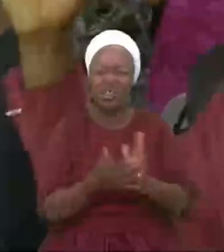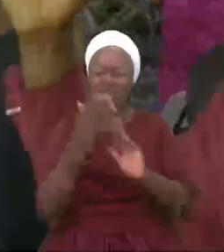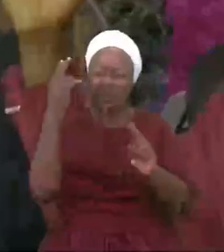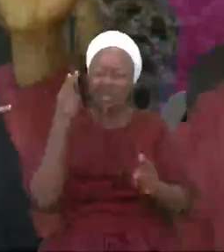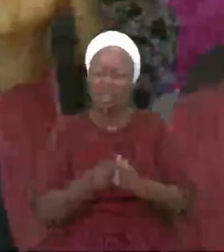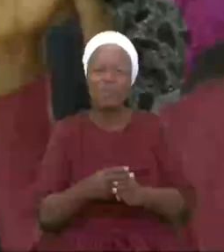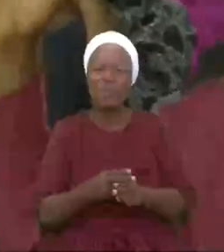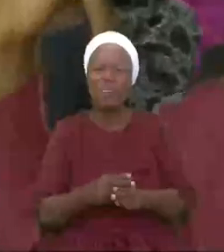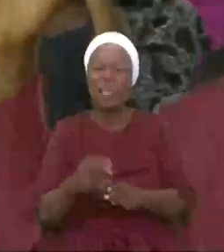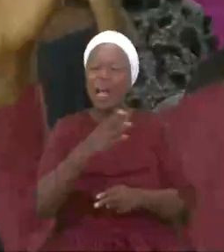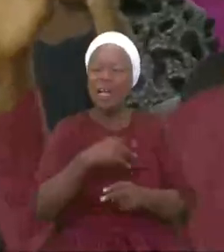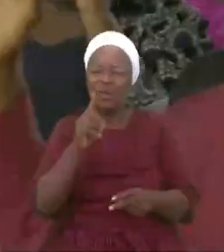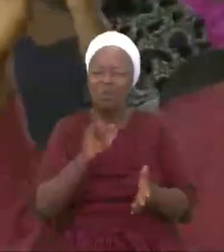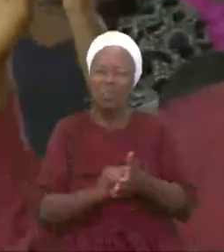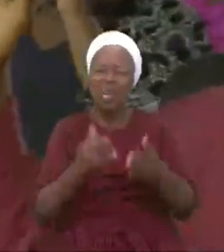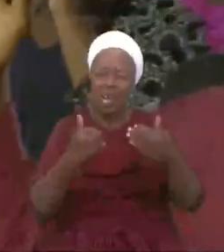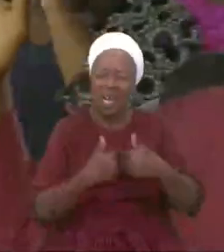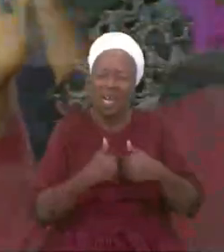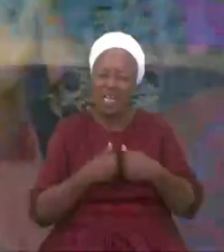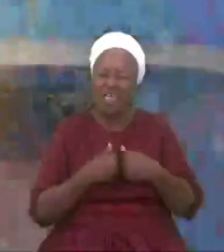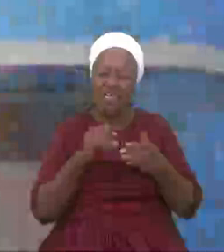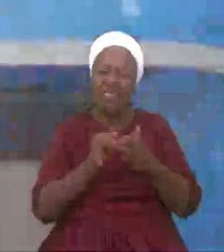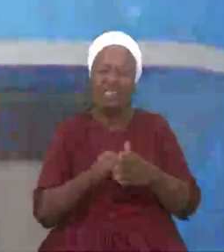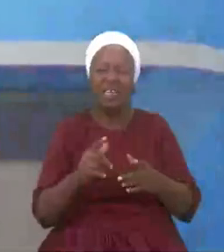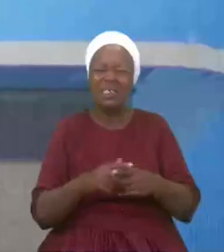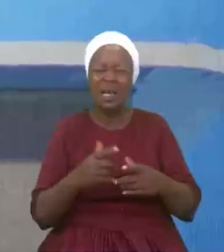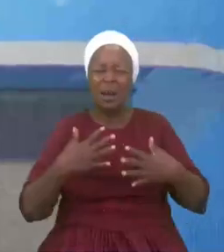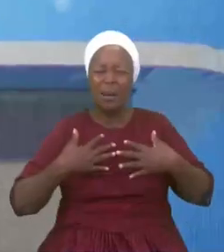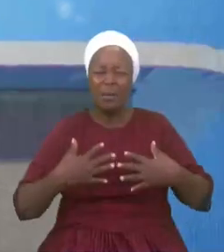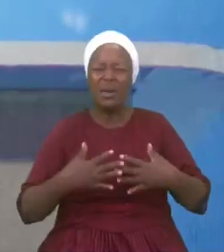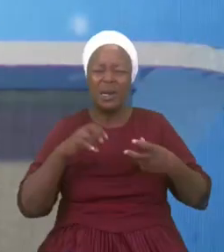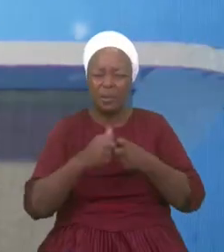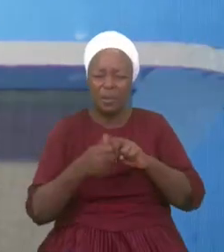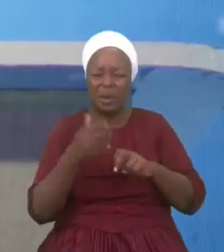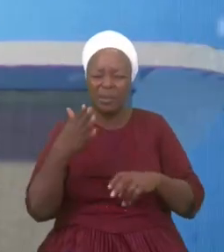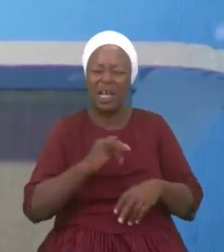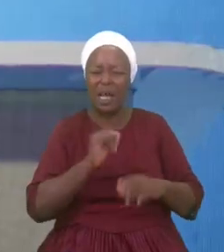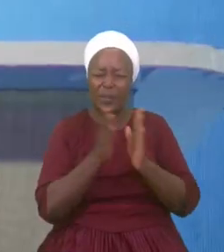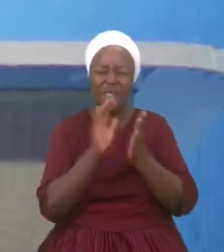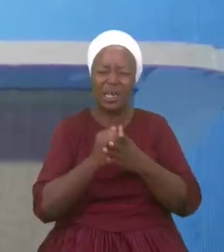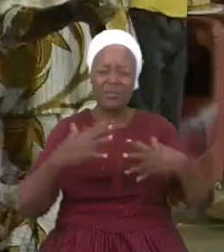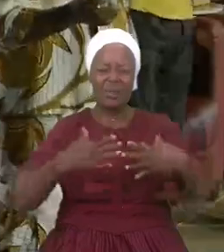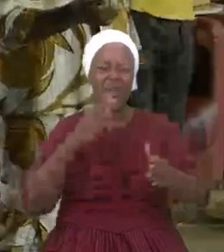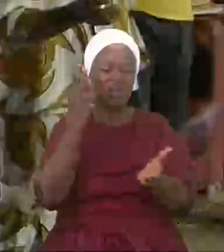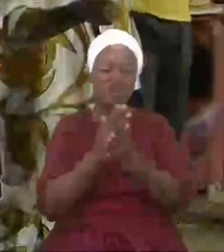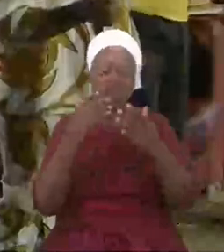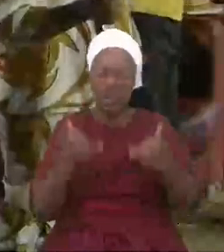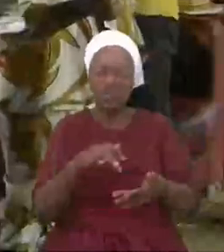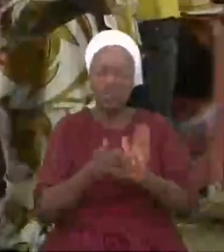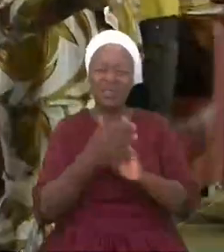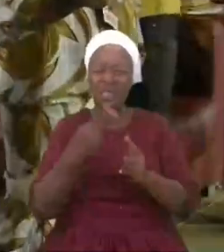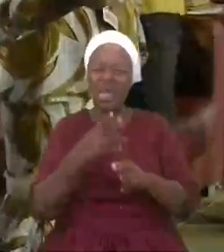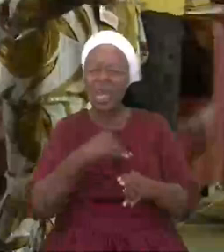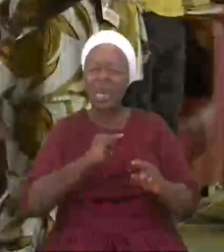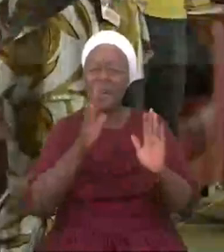c'est à dire que c'est la c'est le conseil là tu mets là-bas je prie que la tumeur disparaissent au nom de Jésus-Christ de celui qui